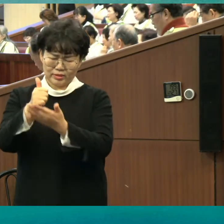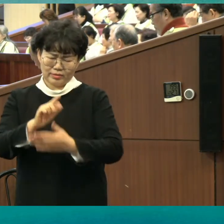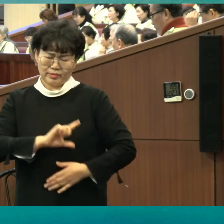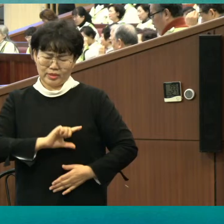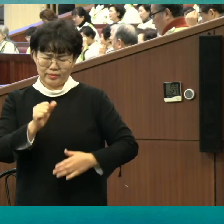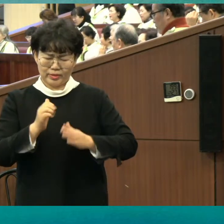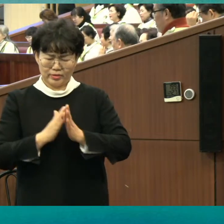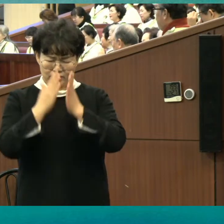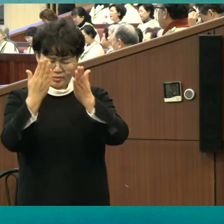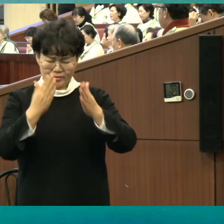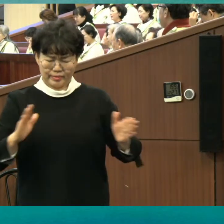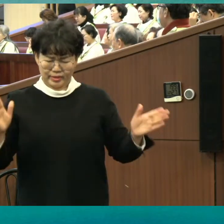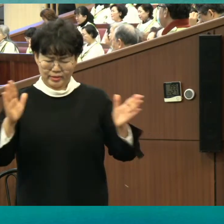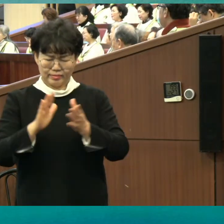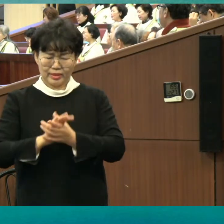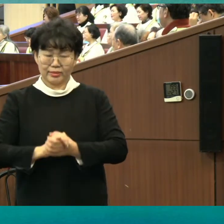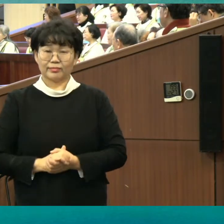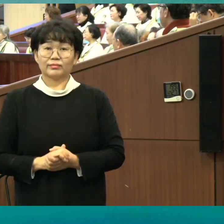기도하옵나이다. 아멘.